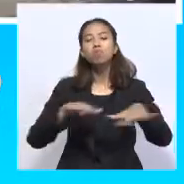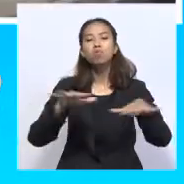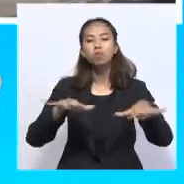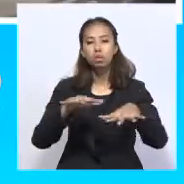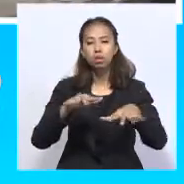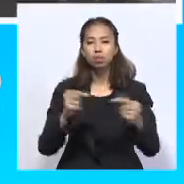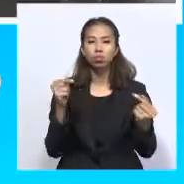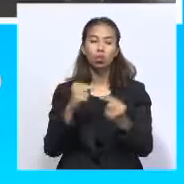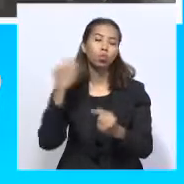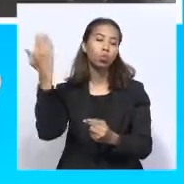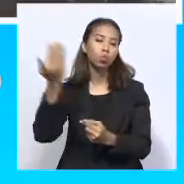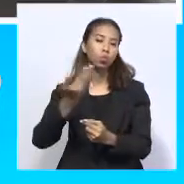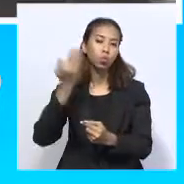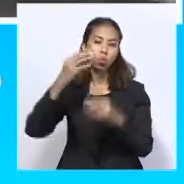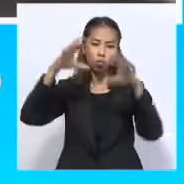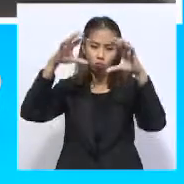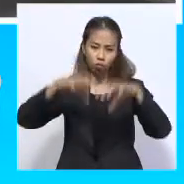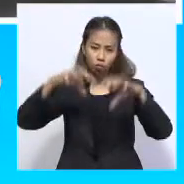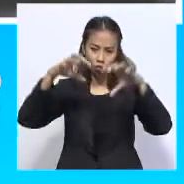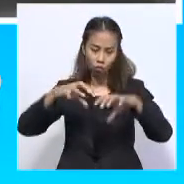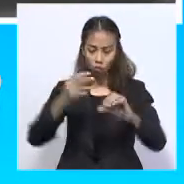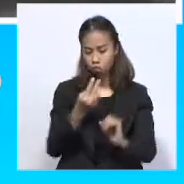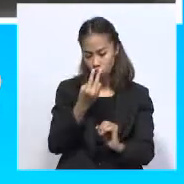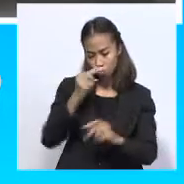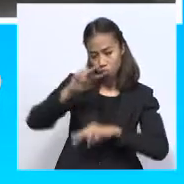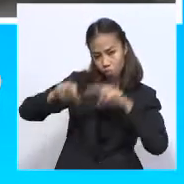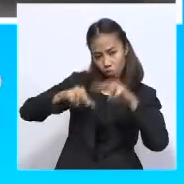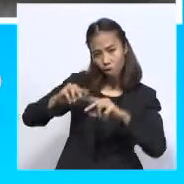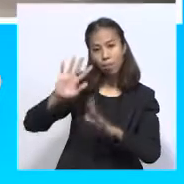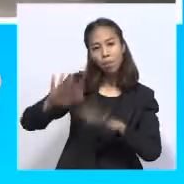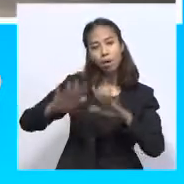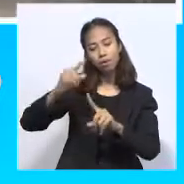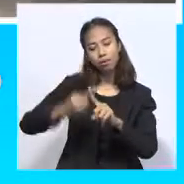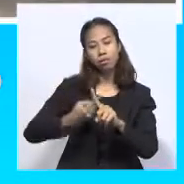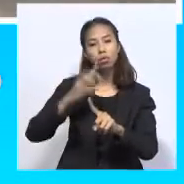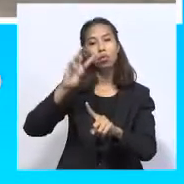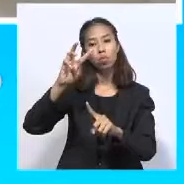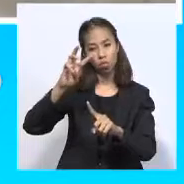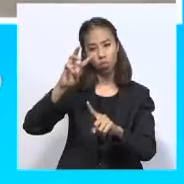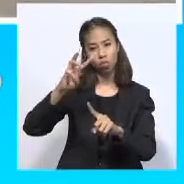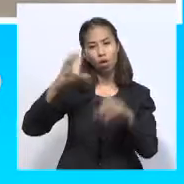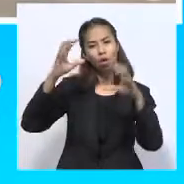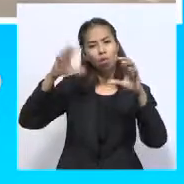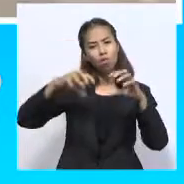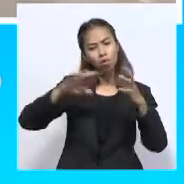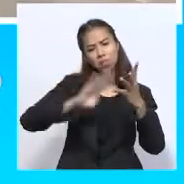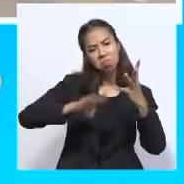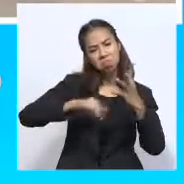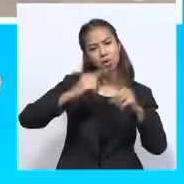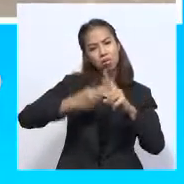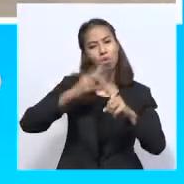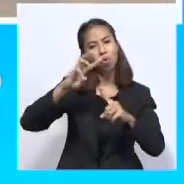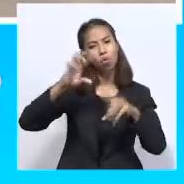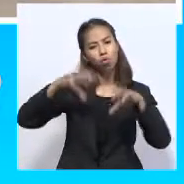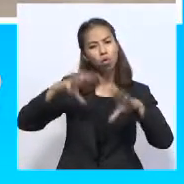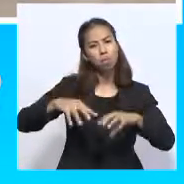งฤดูฝนเนี่ยเริ่มการพุ่งกาแล้วแต่ประมาณปลายเดือนมิถุนายนก็จะเป็นลักษณะของช่วงอีกนะครับประมาณสองสัปด